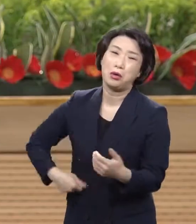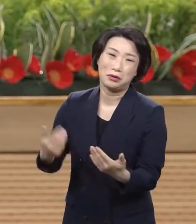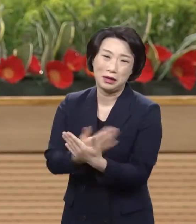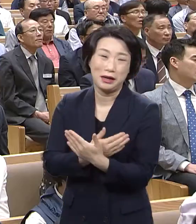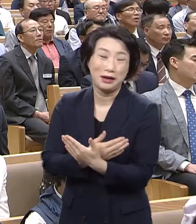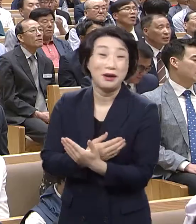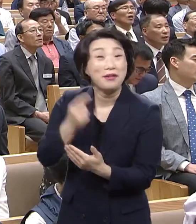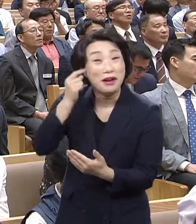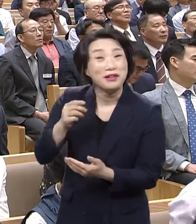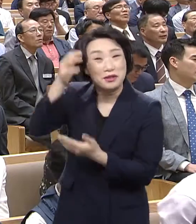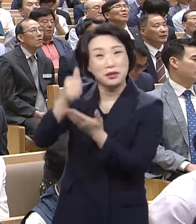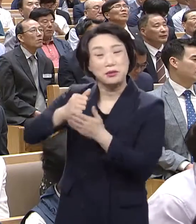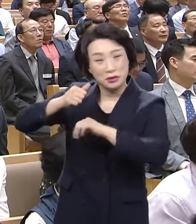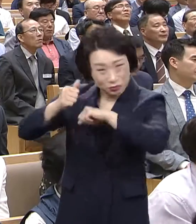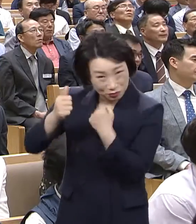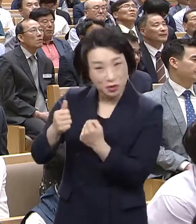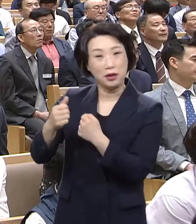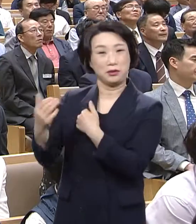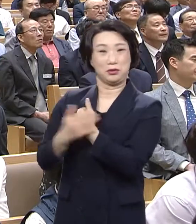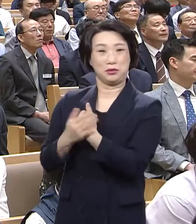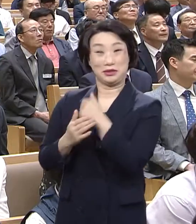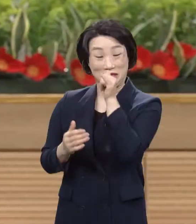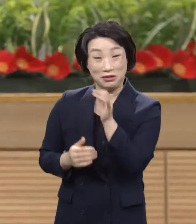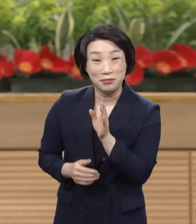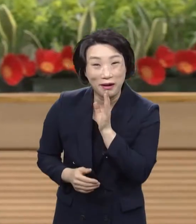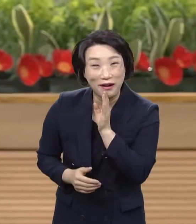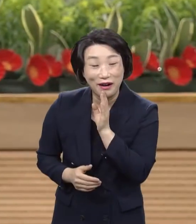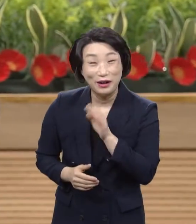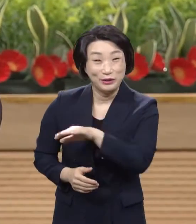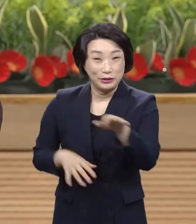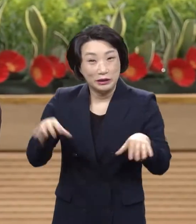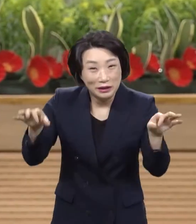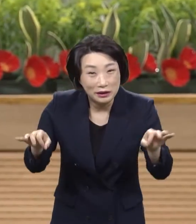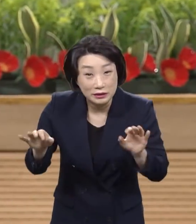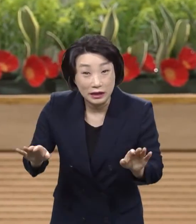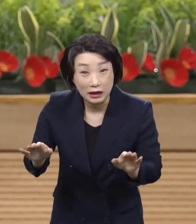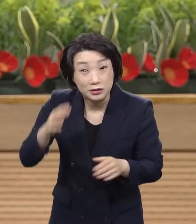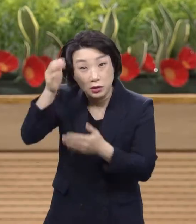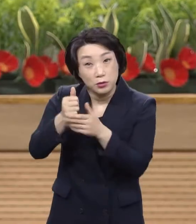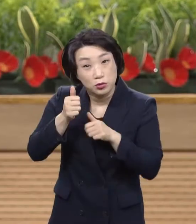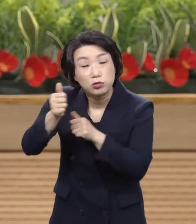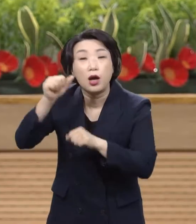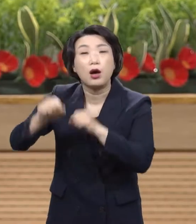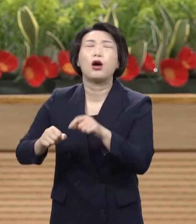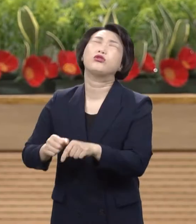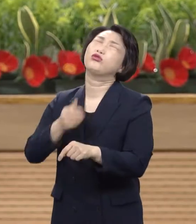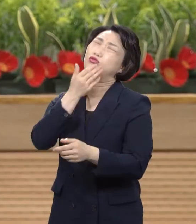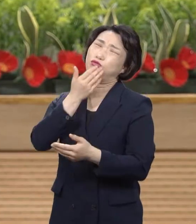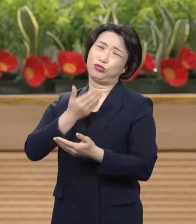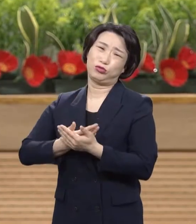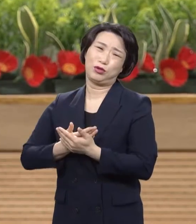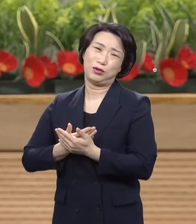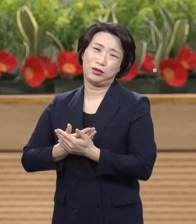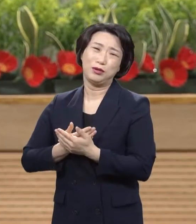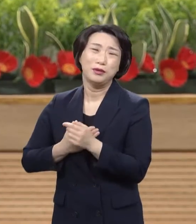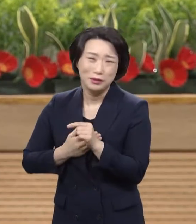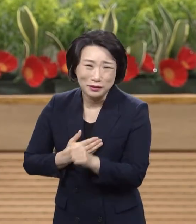굴복을 시켜버린다 이 말입니다. 이게 얼마나 성령을 쫓아 행하라가 중요한 얘기야.